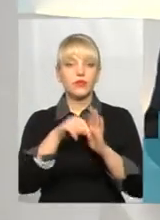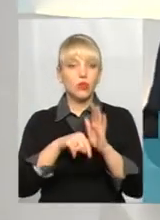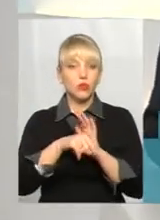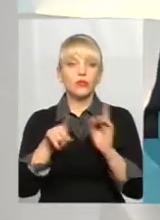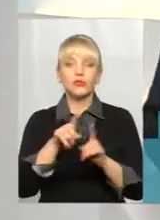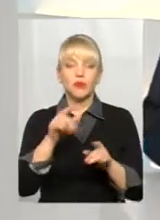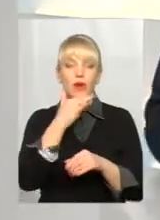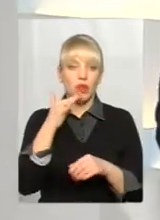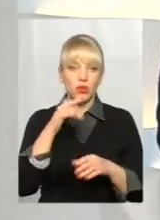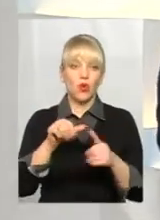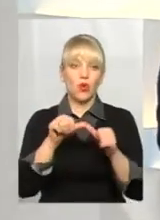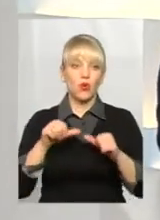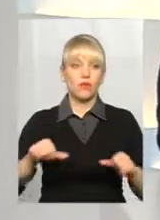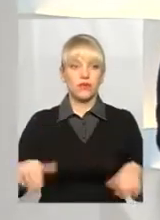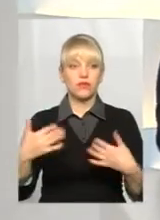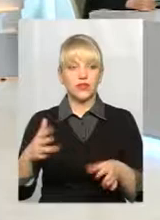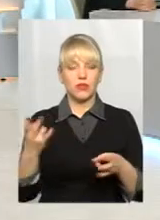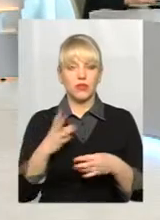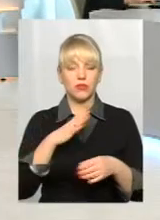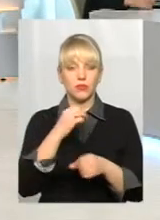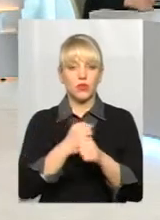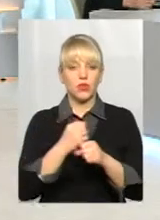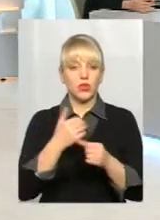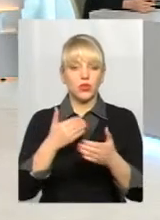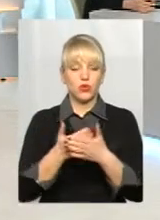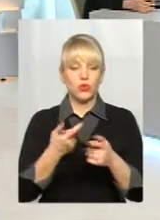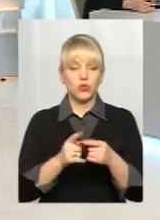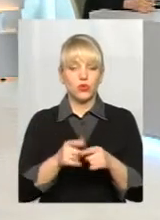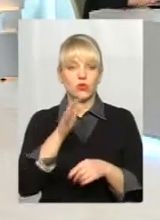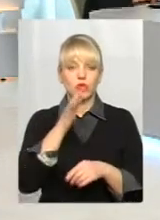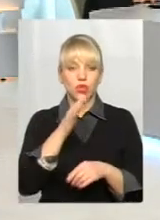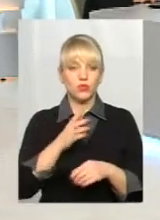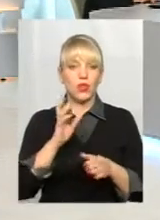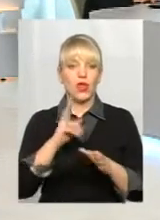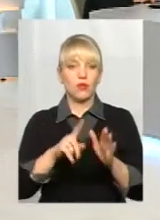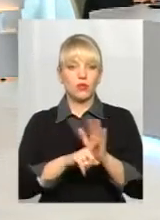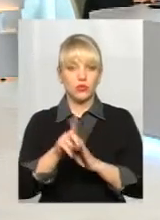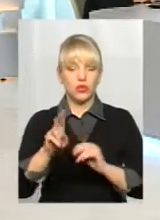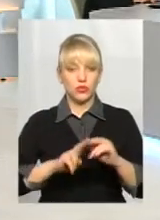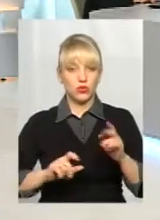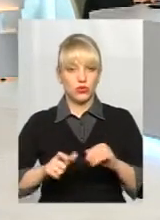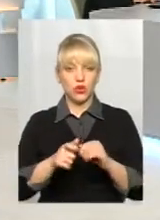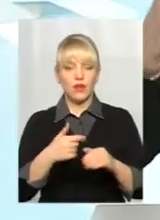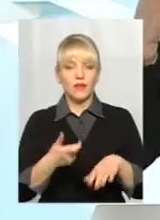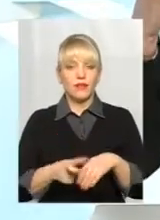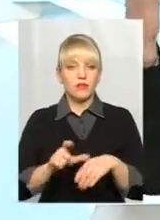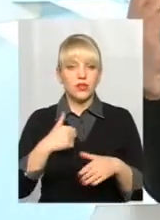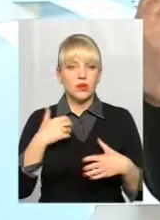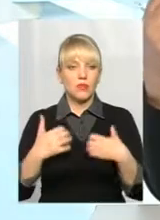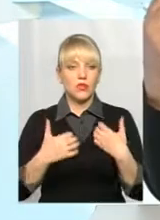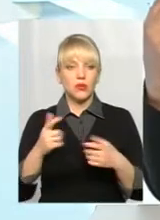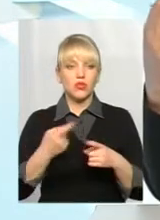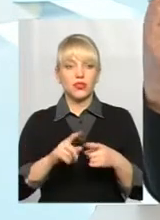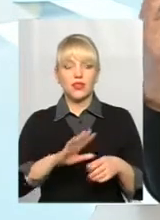комісій мало б вже спрацювати до цього часу, перед тим, як починати робити. Але найбільше бентежить, що це не єдиний орган,